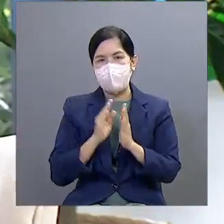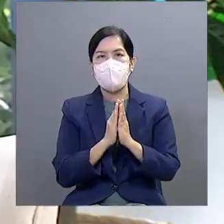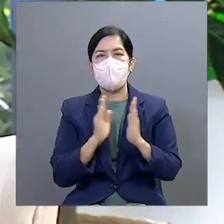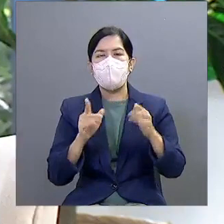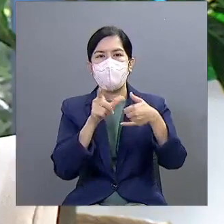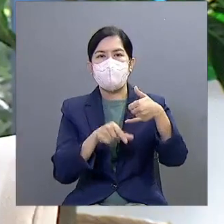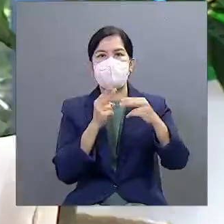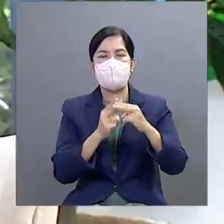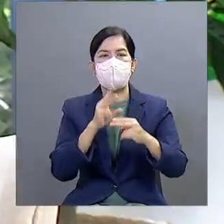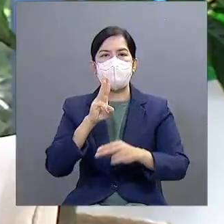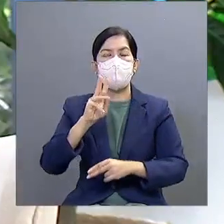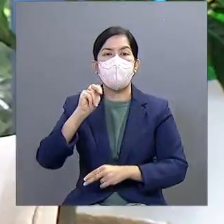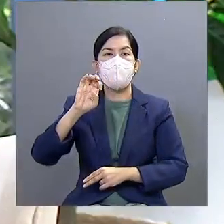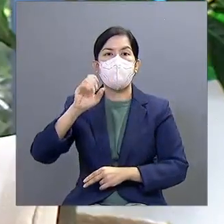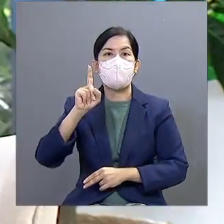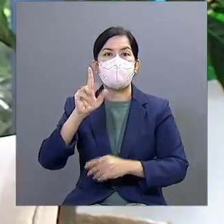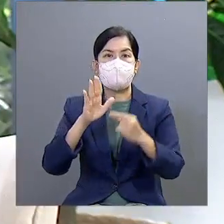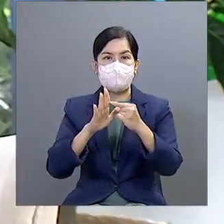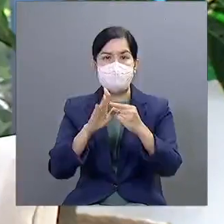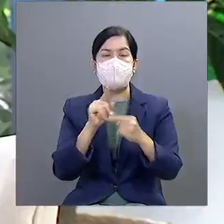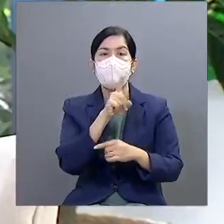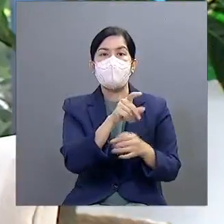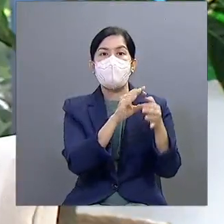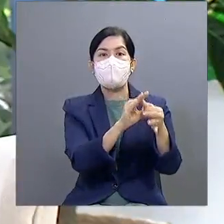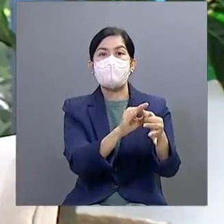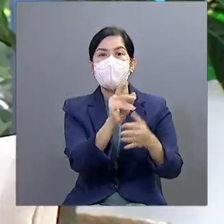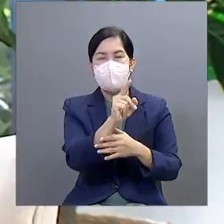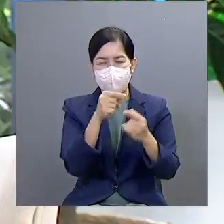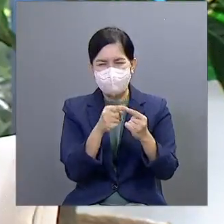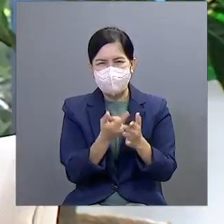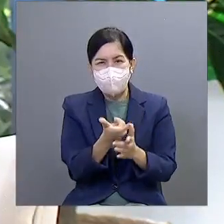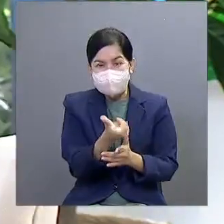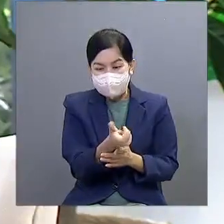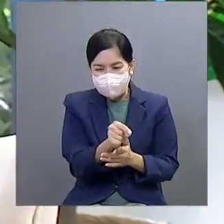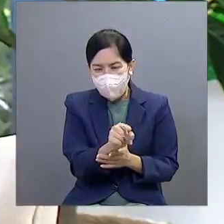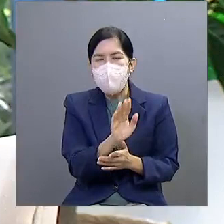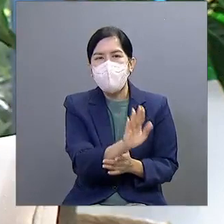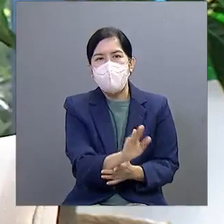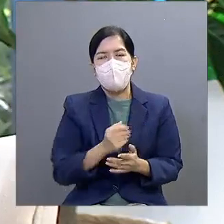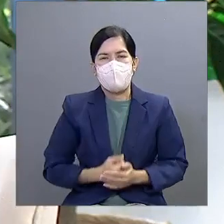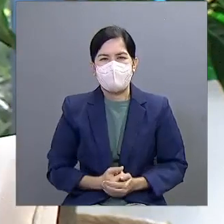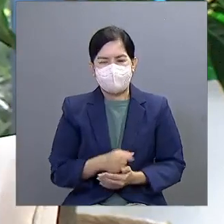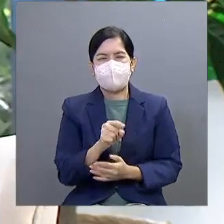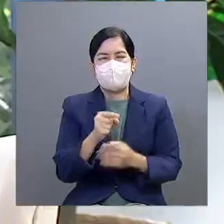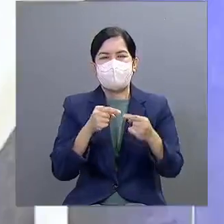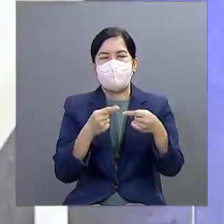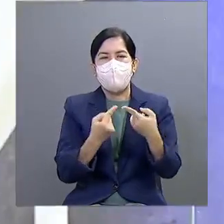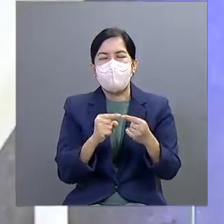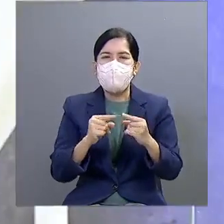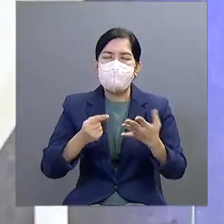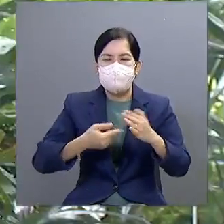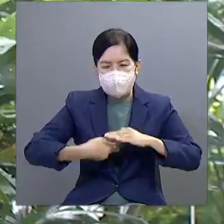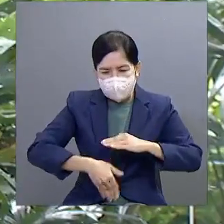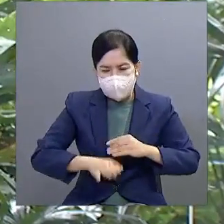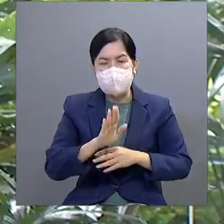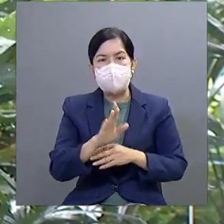มาเรื่องสเปรย์สูตรครูการที่กำจัด เรื่องของ ประสานงานน้องเรียบร้อยแล้วนะคะพี่วนิดา ชมพู่มีอะไรจะบอกใครไหมจ๊ะ โ